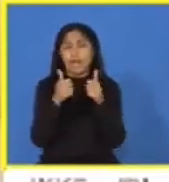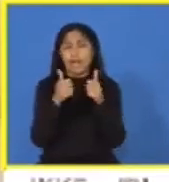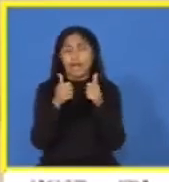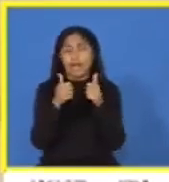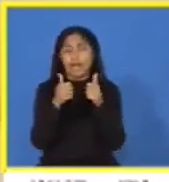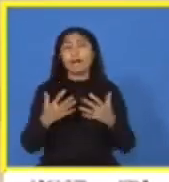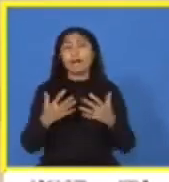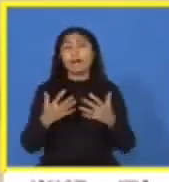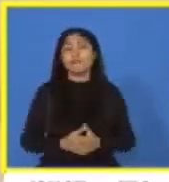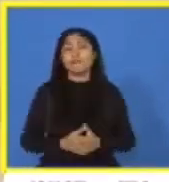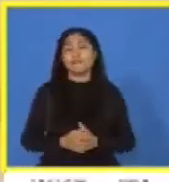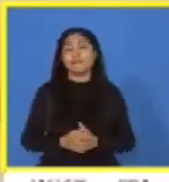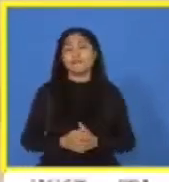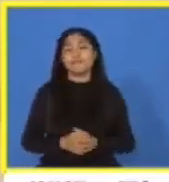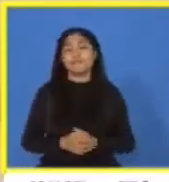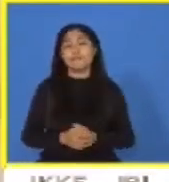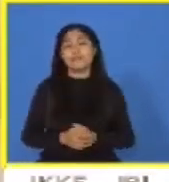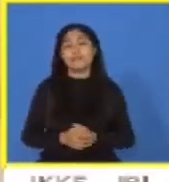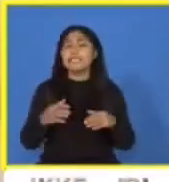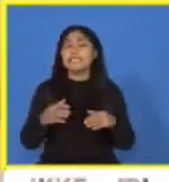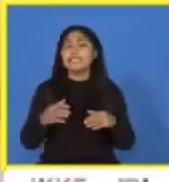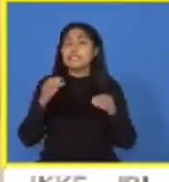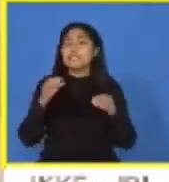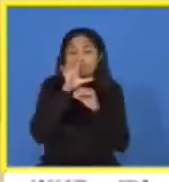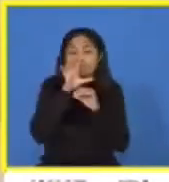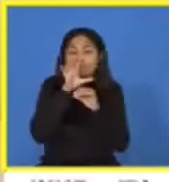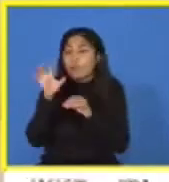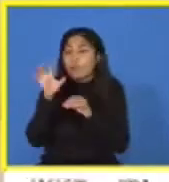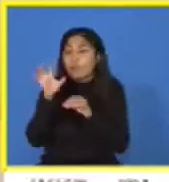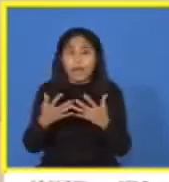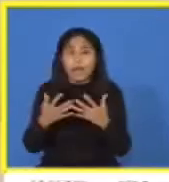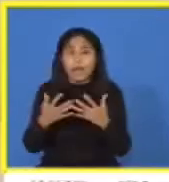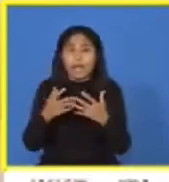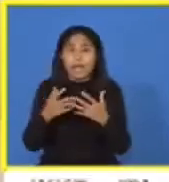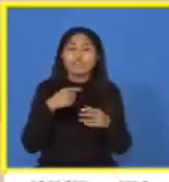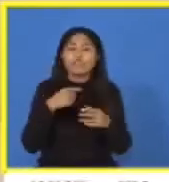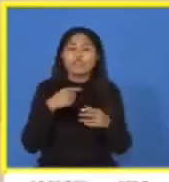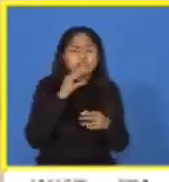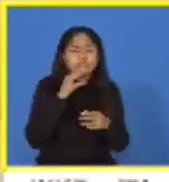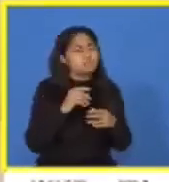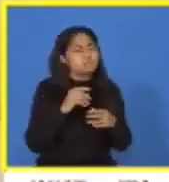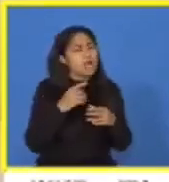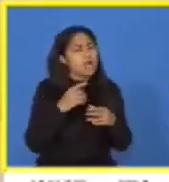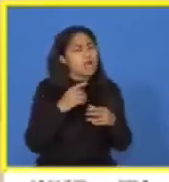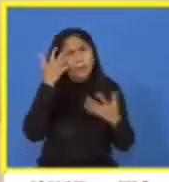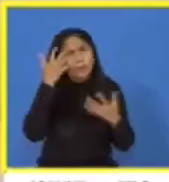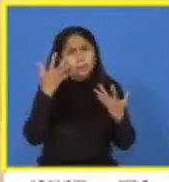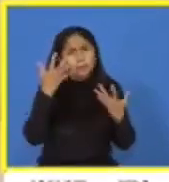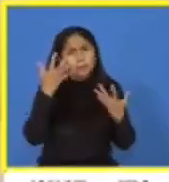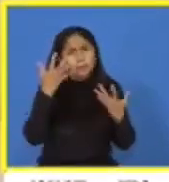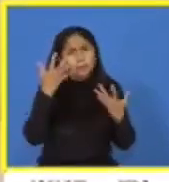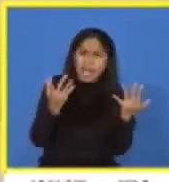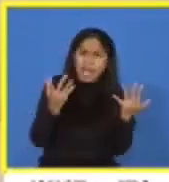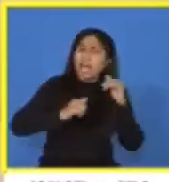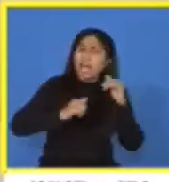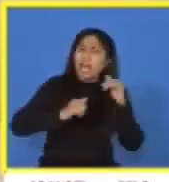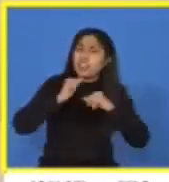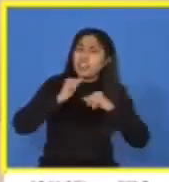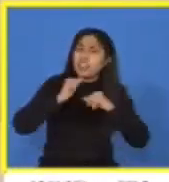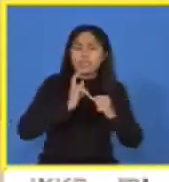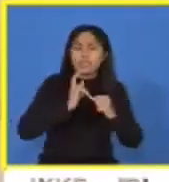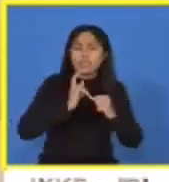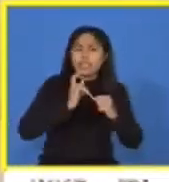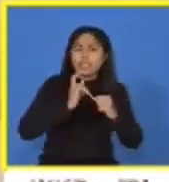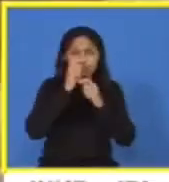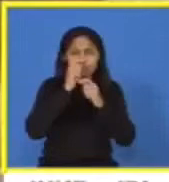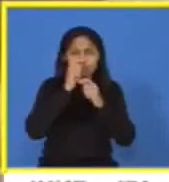ya? Himbauan apa lagi yang harus diberikan? Jadi ketika masyarakat beraktivitas tapi mereka tetap menjaga protokol kesehatan.